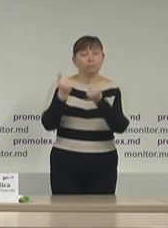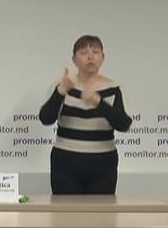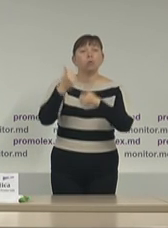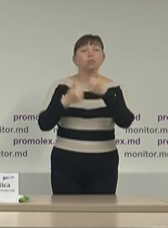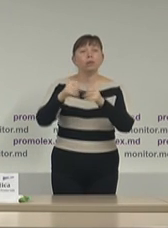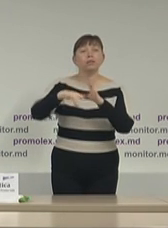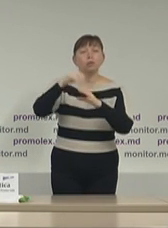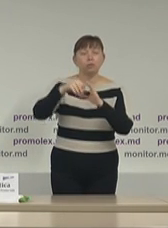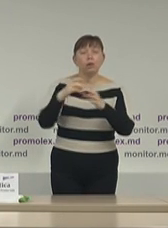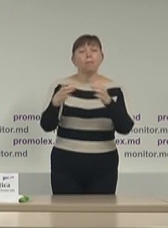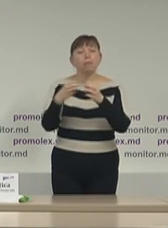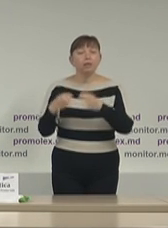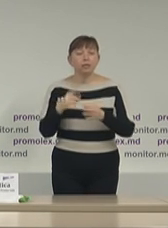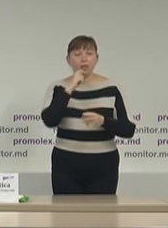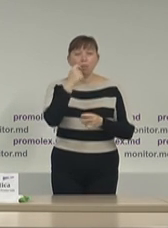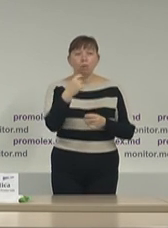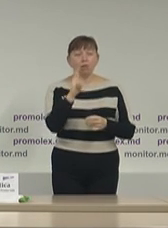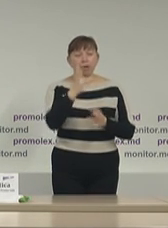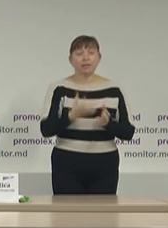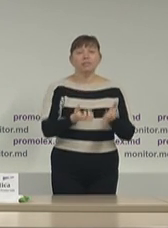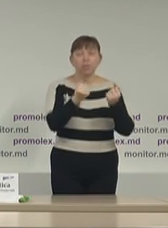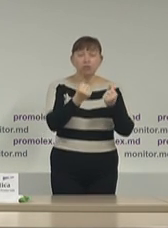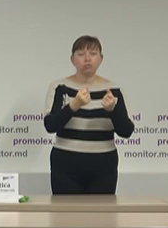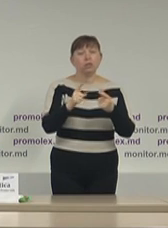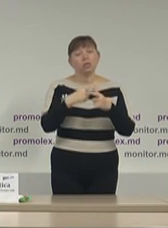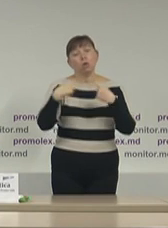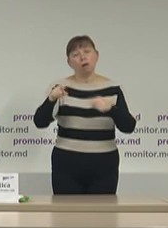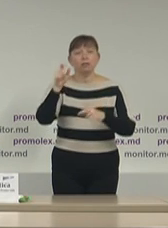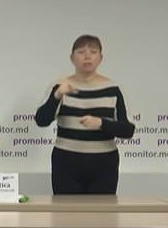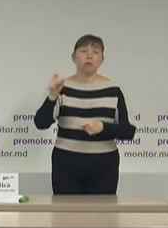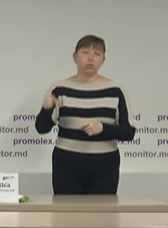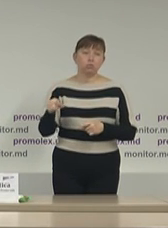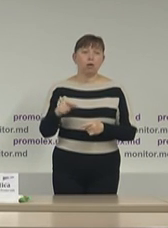concurenților electorali, partidele politice care îi sprijină sau alte persoane